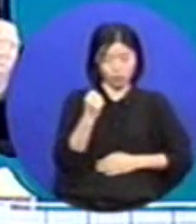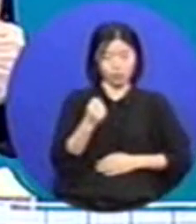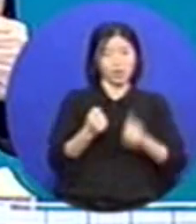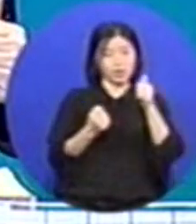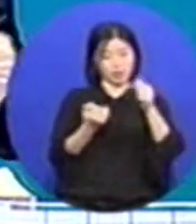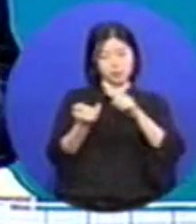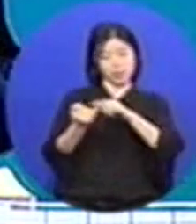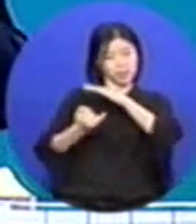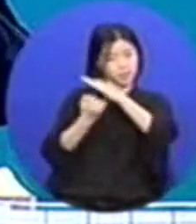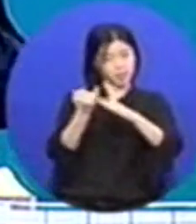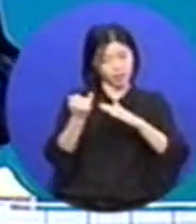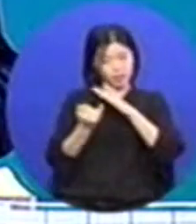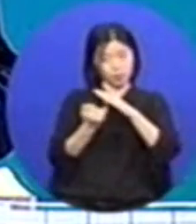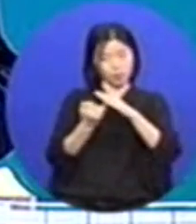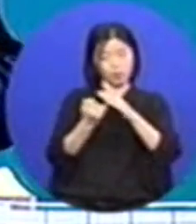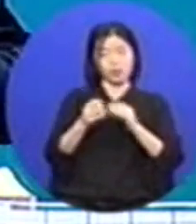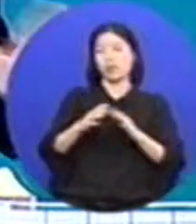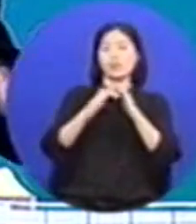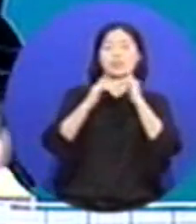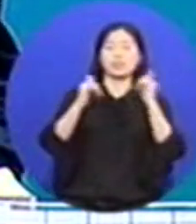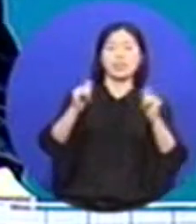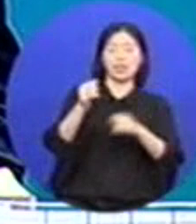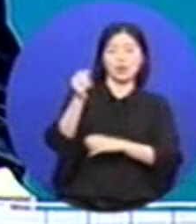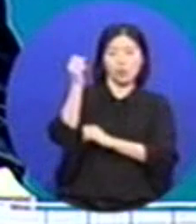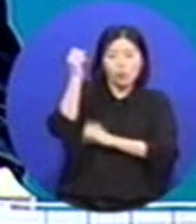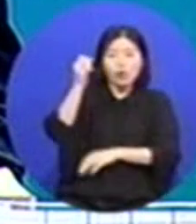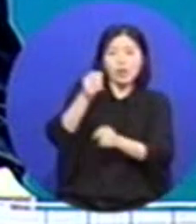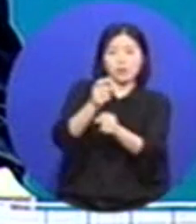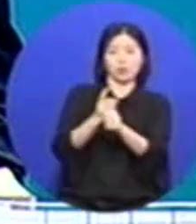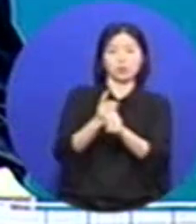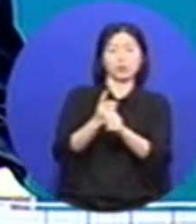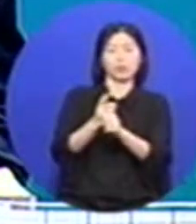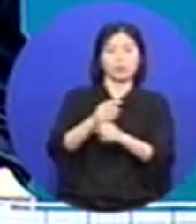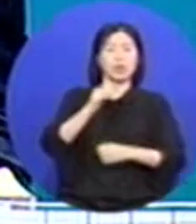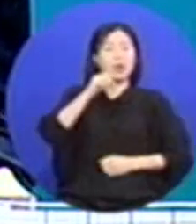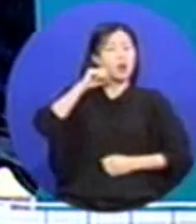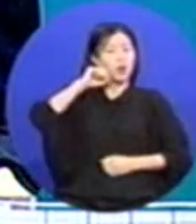아내를 사랑하는 것 사람의 본성 으로는 못하는 일이에요